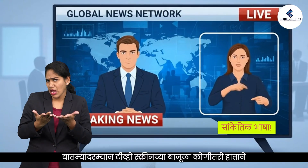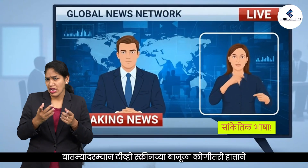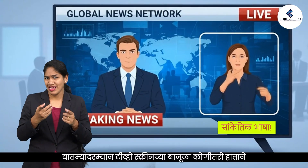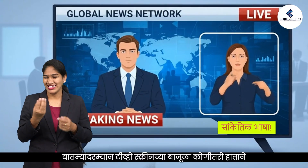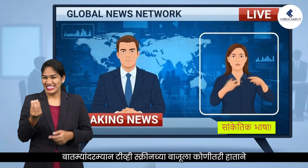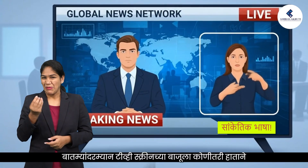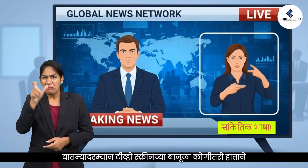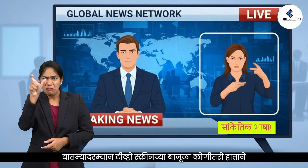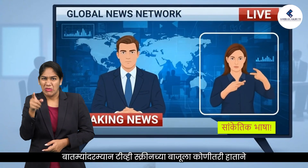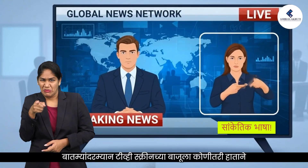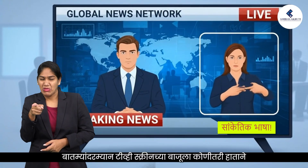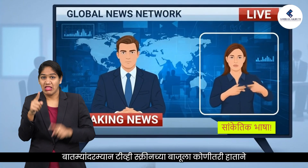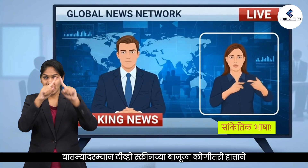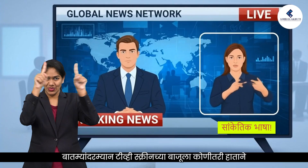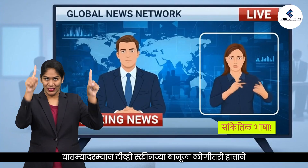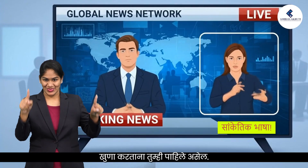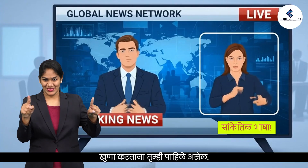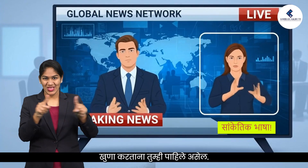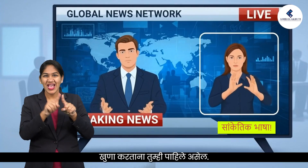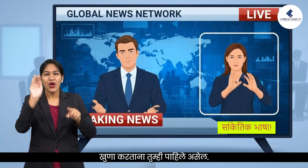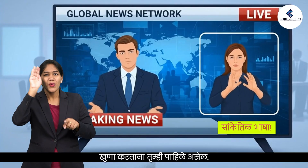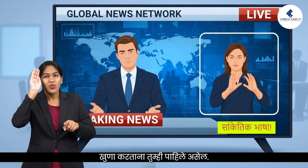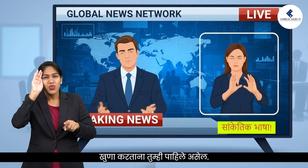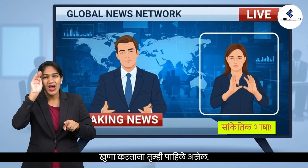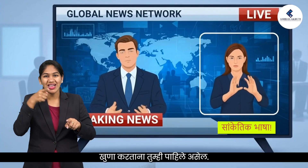बातम्यांदरम्यान टीव्ही स्क्रीनच्या बाजूला कोणीतरी हाताने खुणा